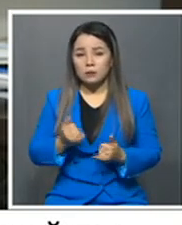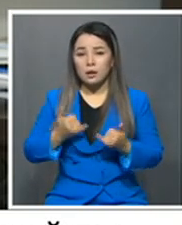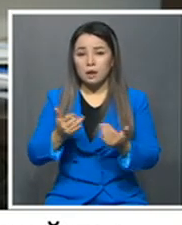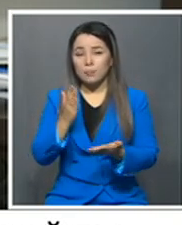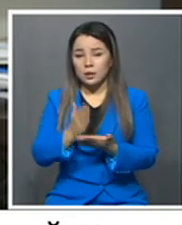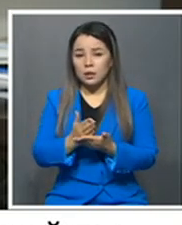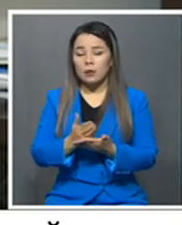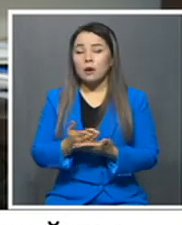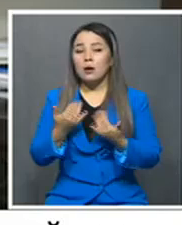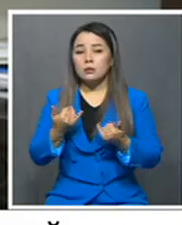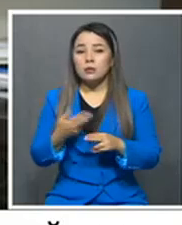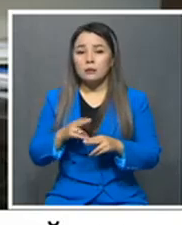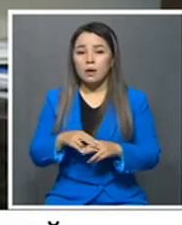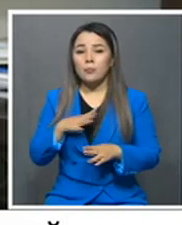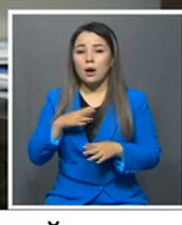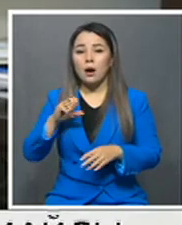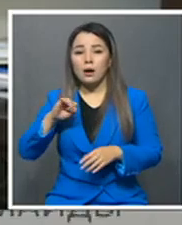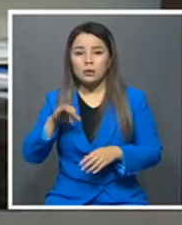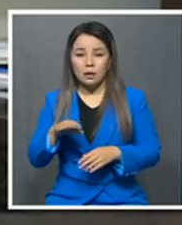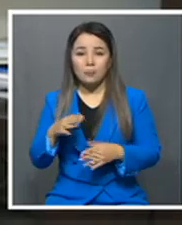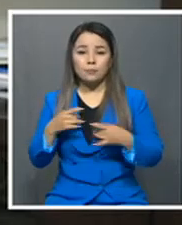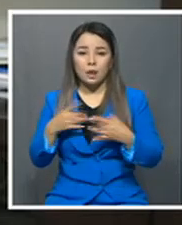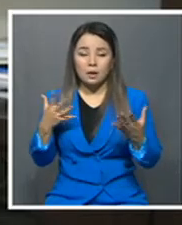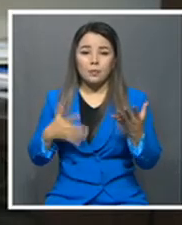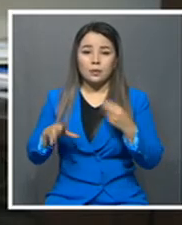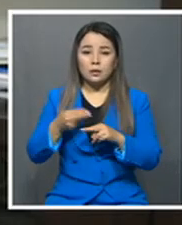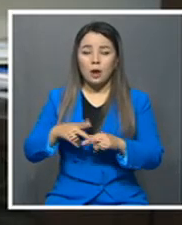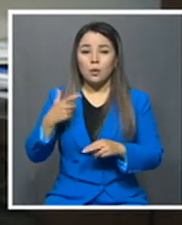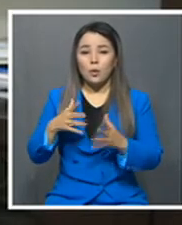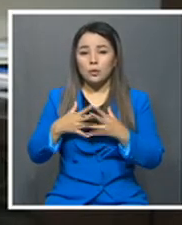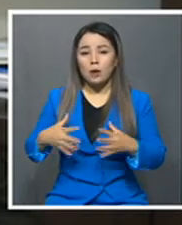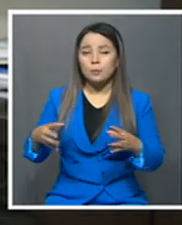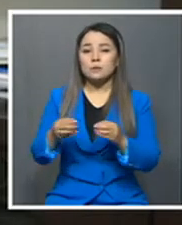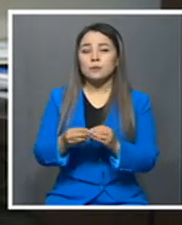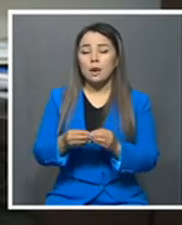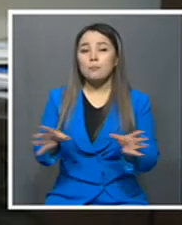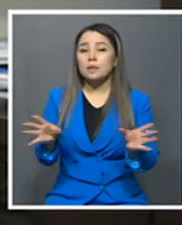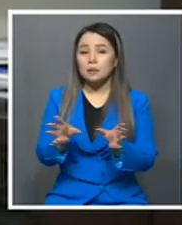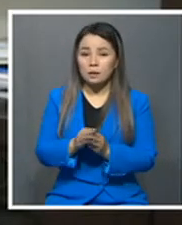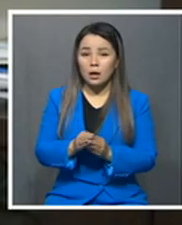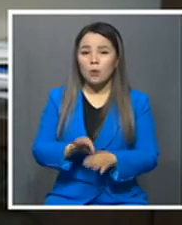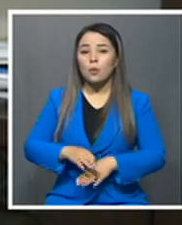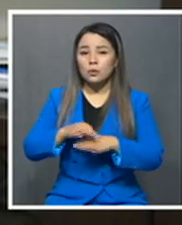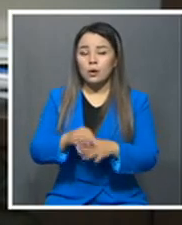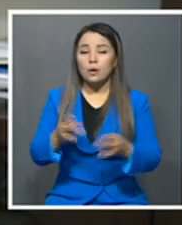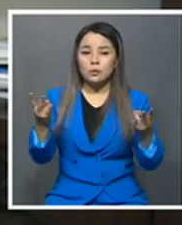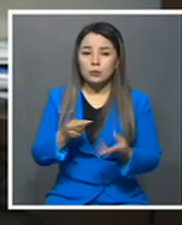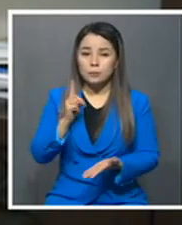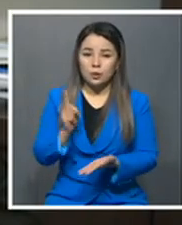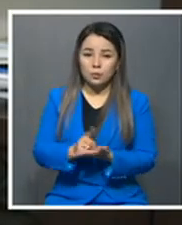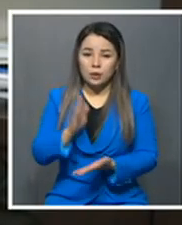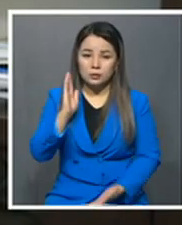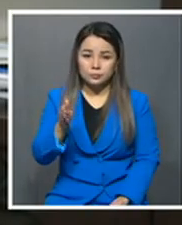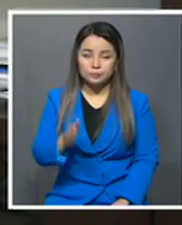Ал айт мерекесін барынша өз отбасымызбен бірге өткізгеніміз абзал